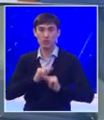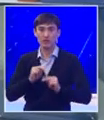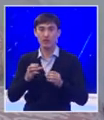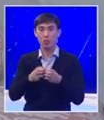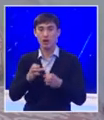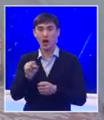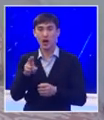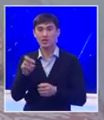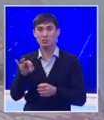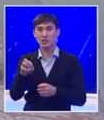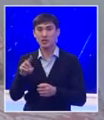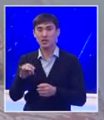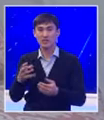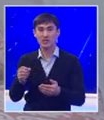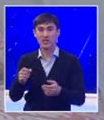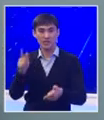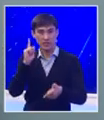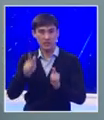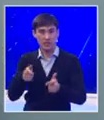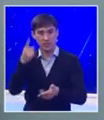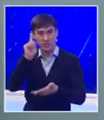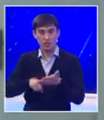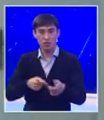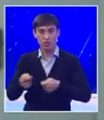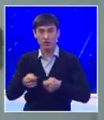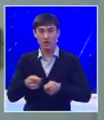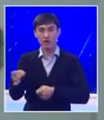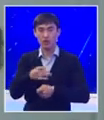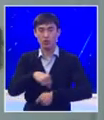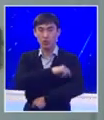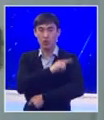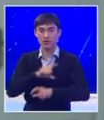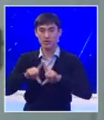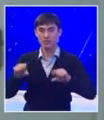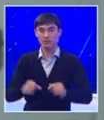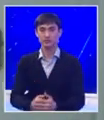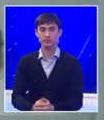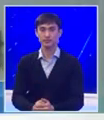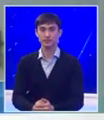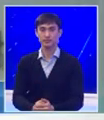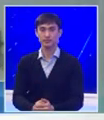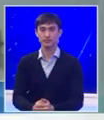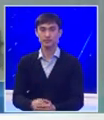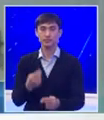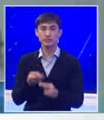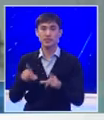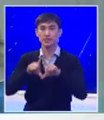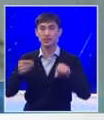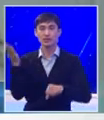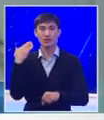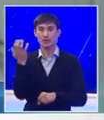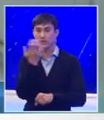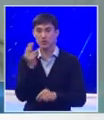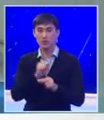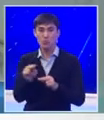взявший на себя доверительное управление районной больницей он волка волк калтроп с малой то это здание давно не видела